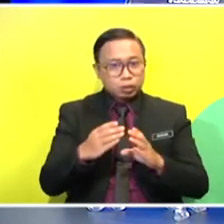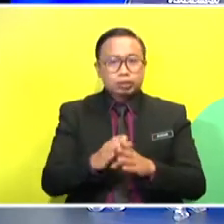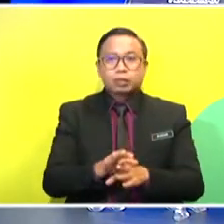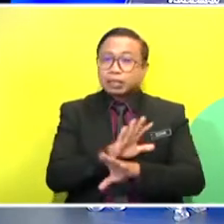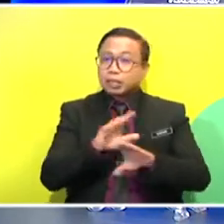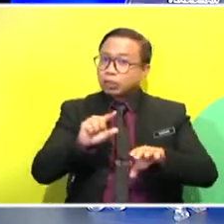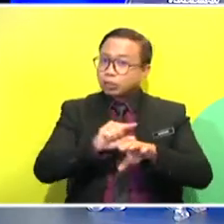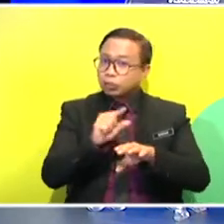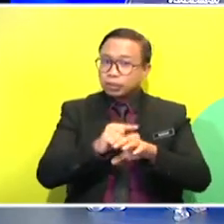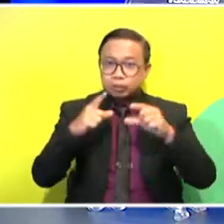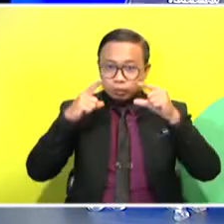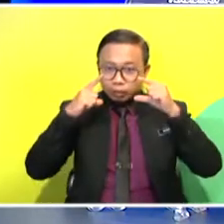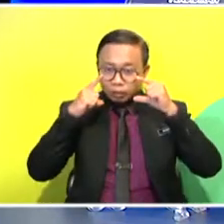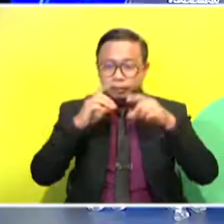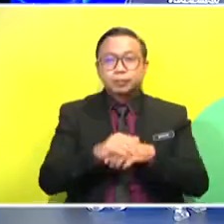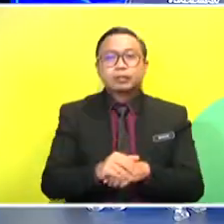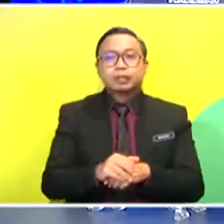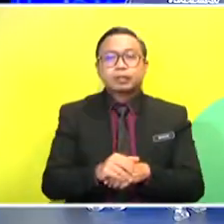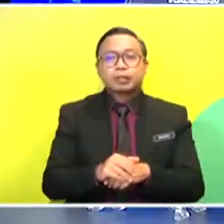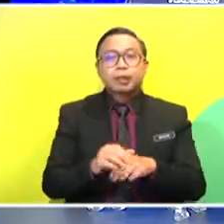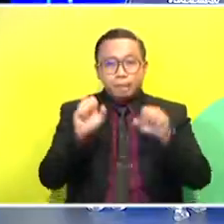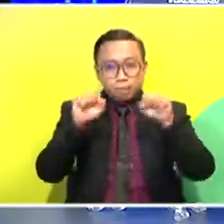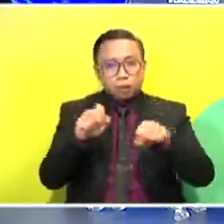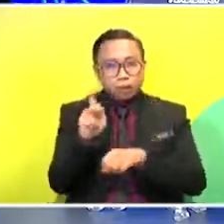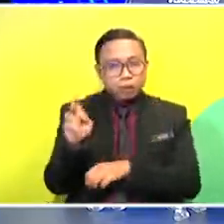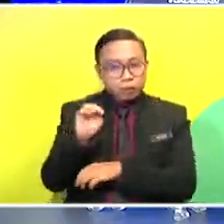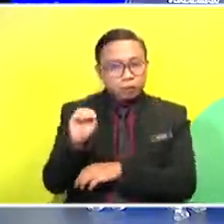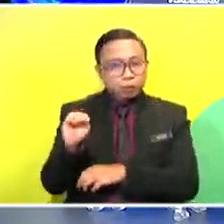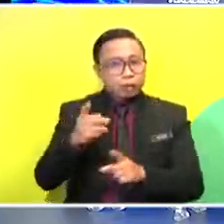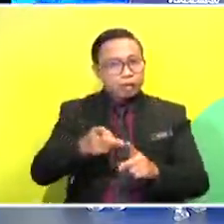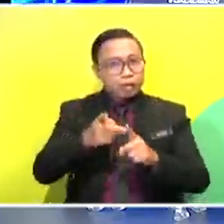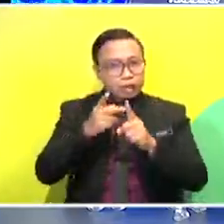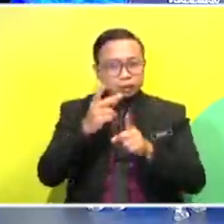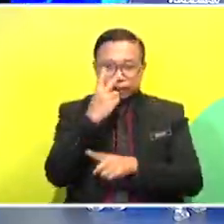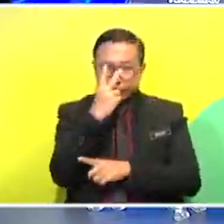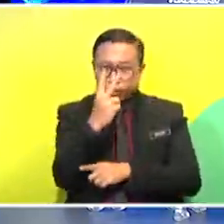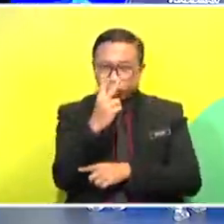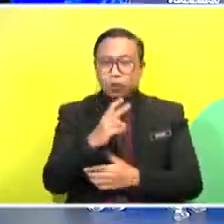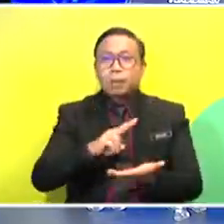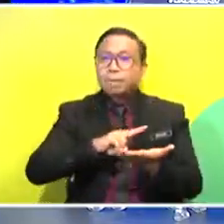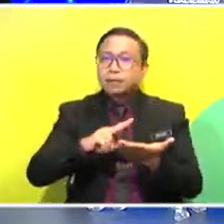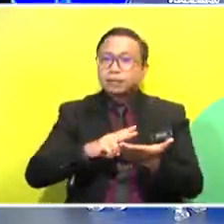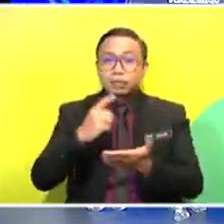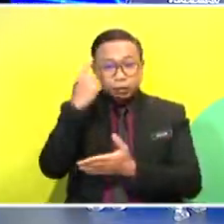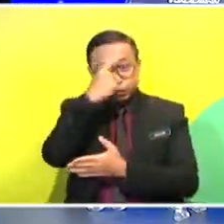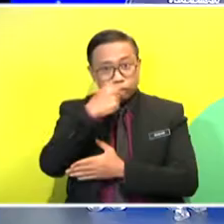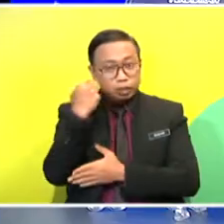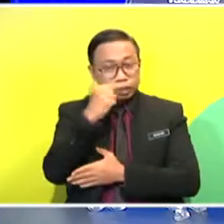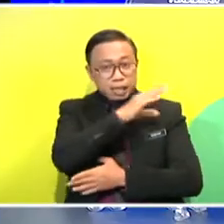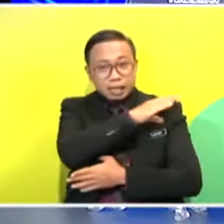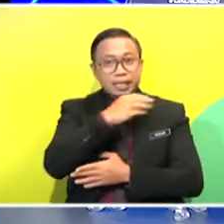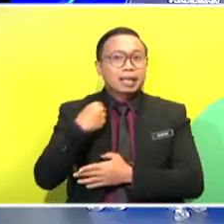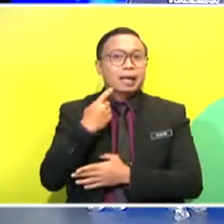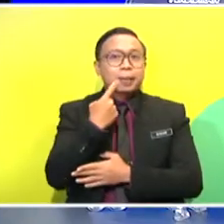memakai pelitup muka bagi membolehkan murid-murid berkeperluan khas yang menonton kami di rumah bagi membaca reaksi muka dan juga gerak bibir